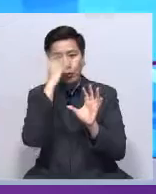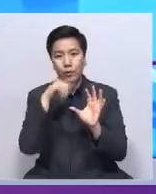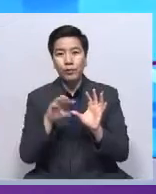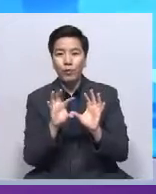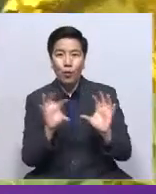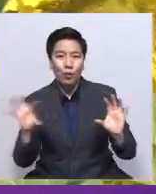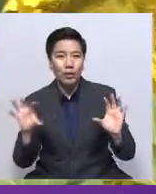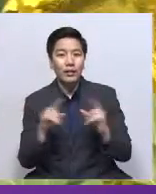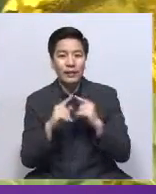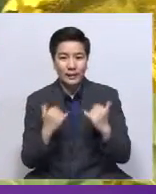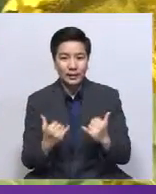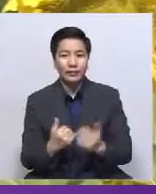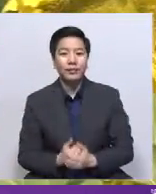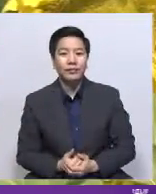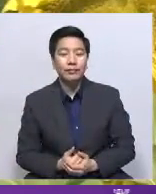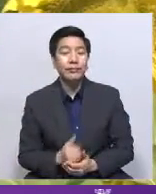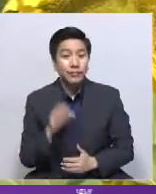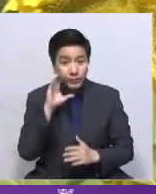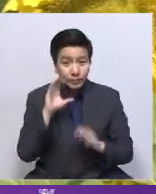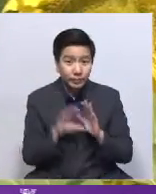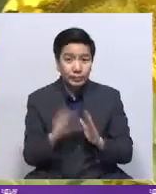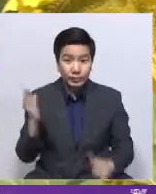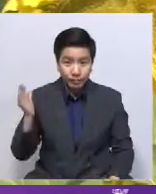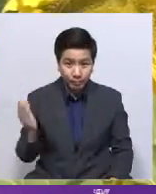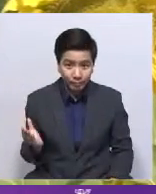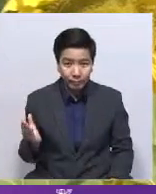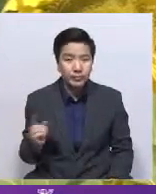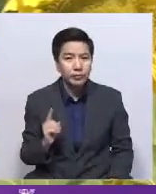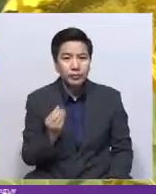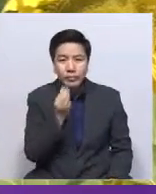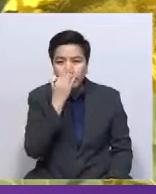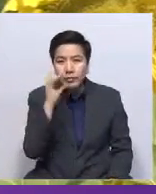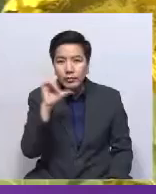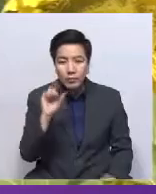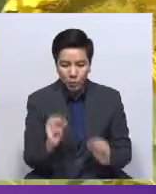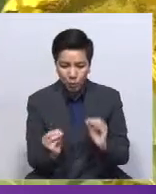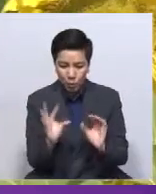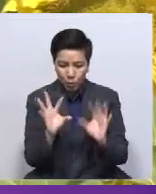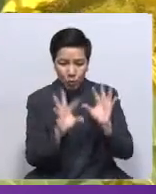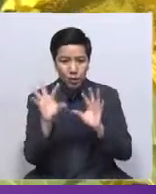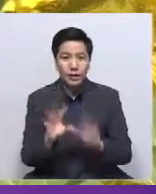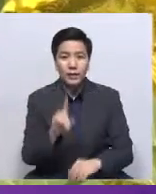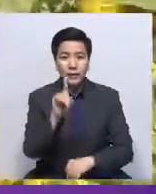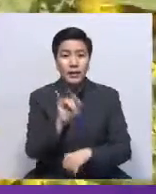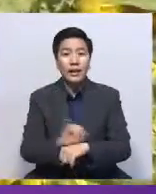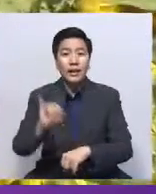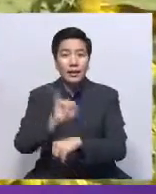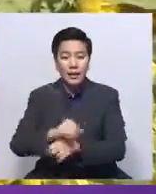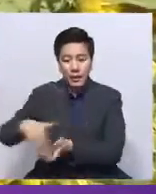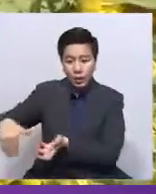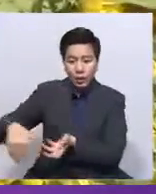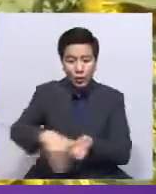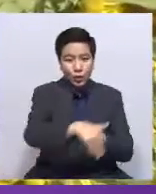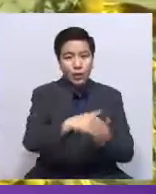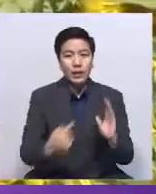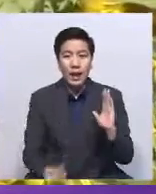ยค่ะภาพที่เห็นนี่นะคะคือดอกทานตะวันที่กำลังออกดอกสวยงามในพื้นที่1ไร่ริมถนนเพชรเ